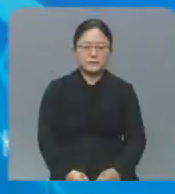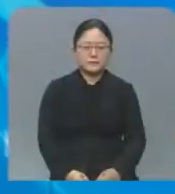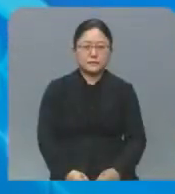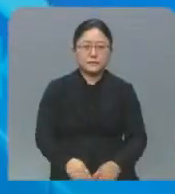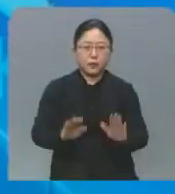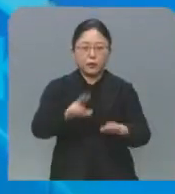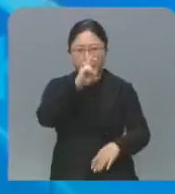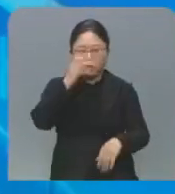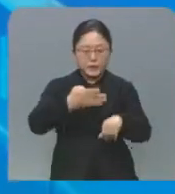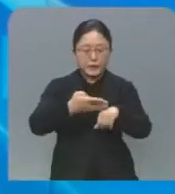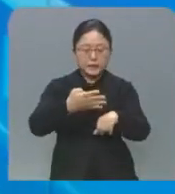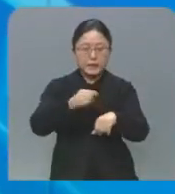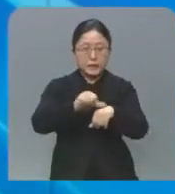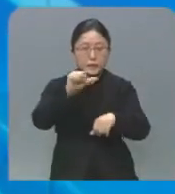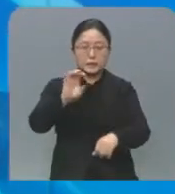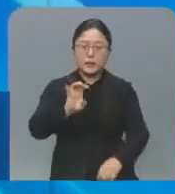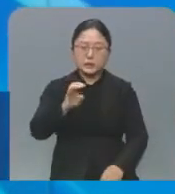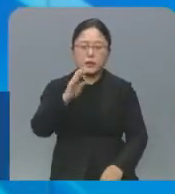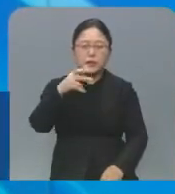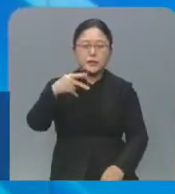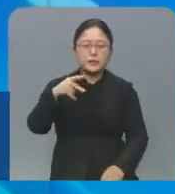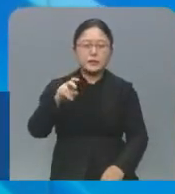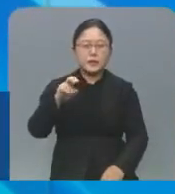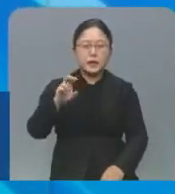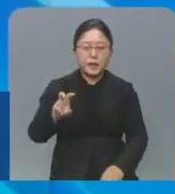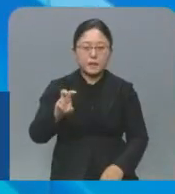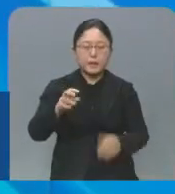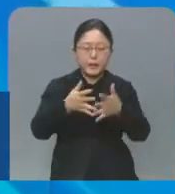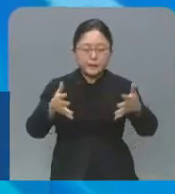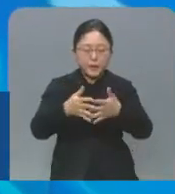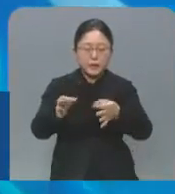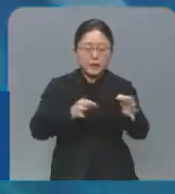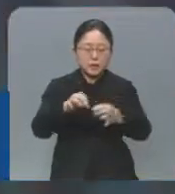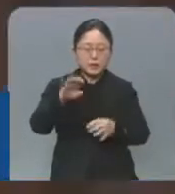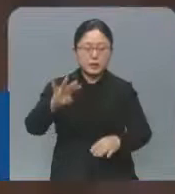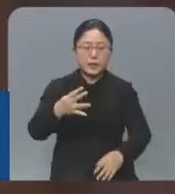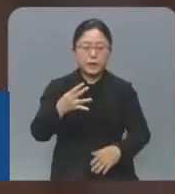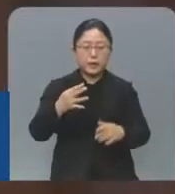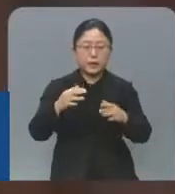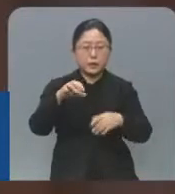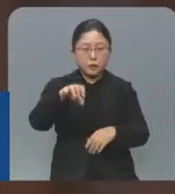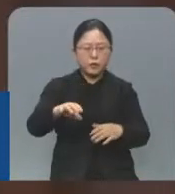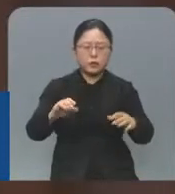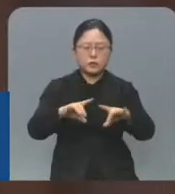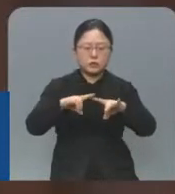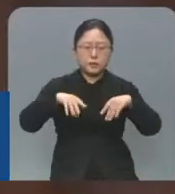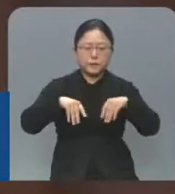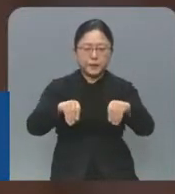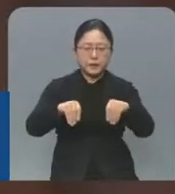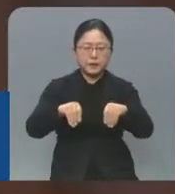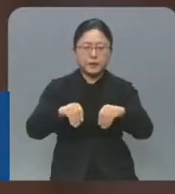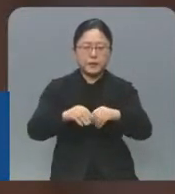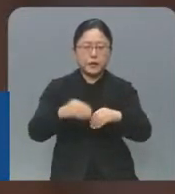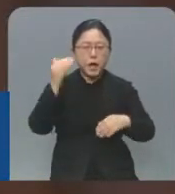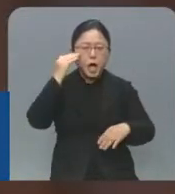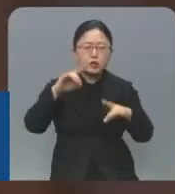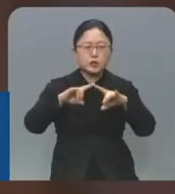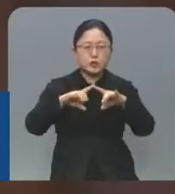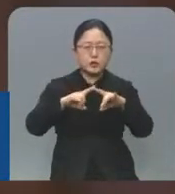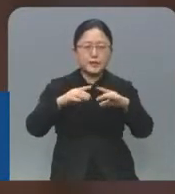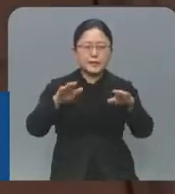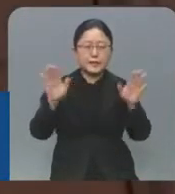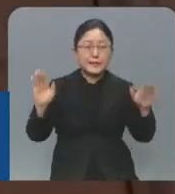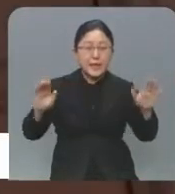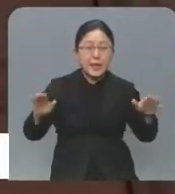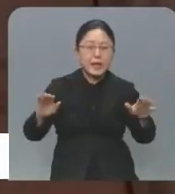오늘 오후 5시 40분쯤 광주시 쌍암동 의한 아파트와 생가 등 4대 겨 3 대해서 정전이 발생 했습니다 한국전력은 새의